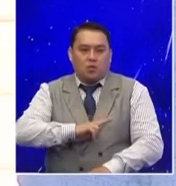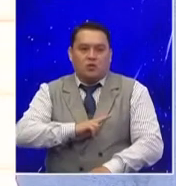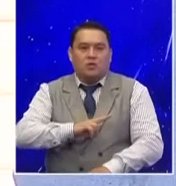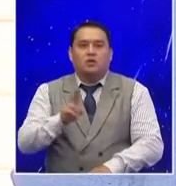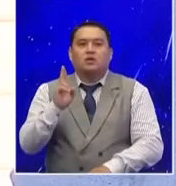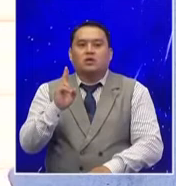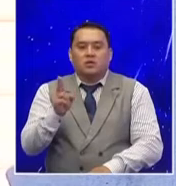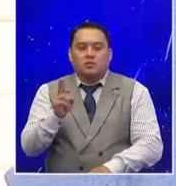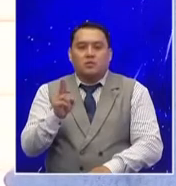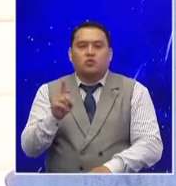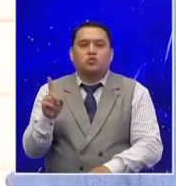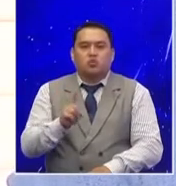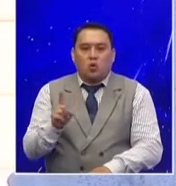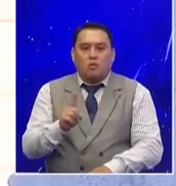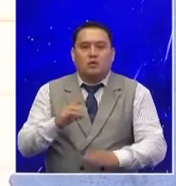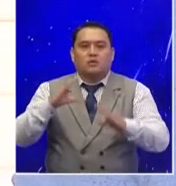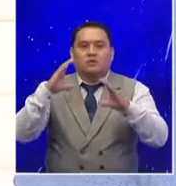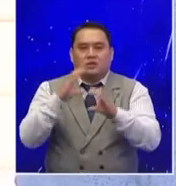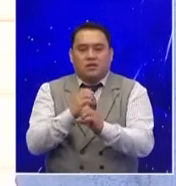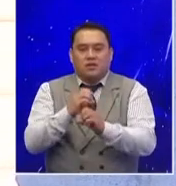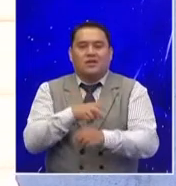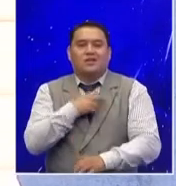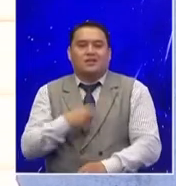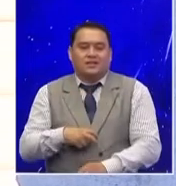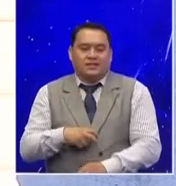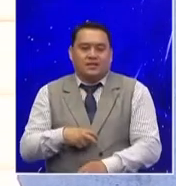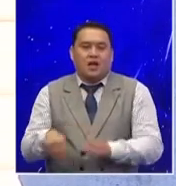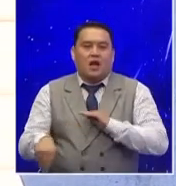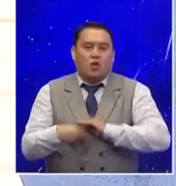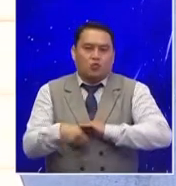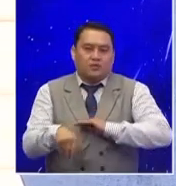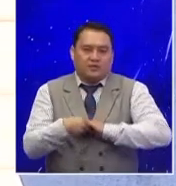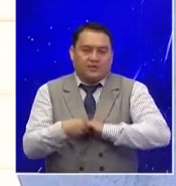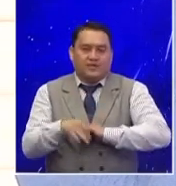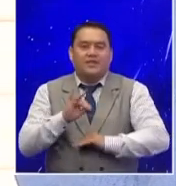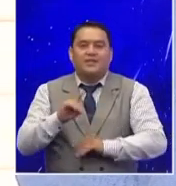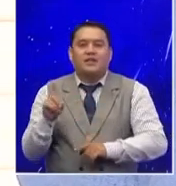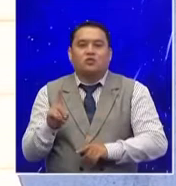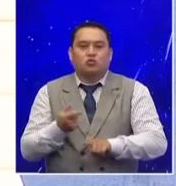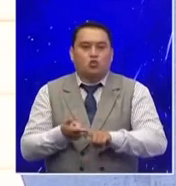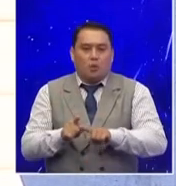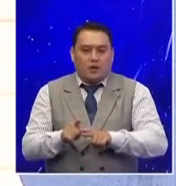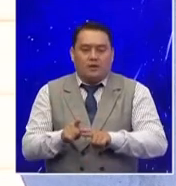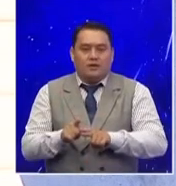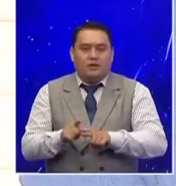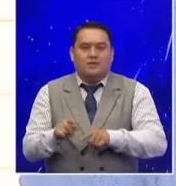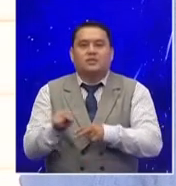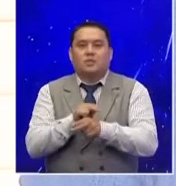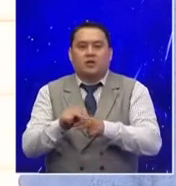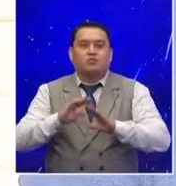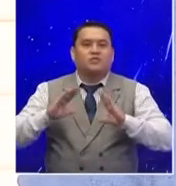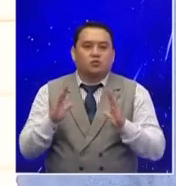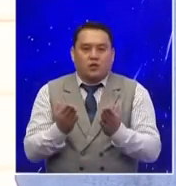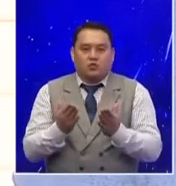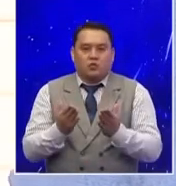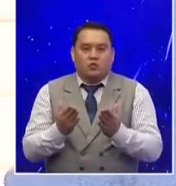тем, чтобы снизить риски коррупционные и для того, чтобы исправить